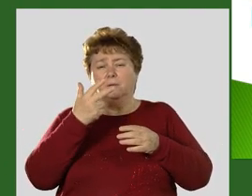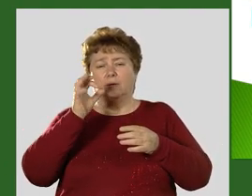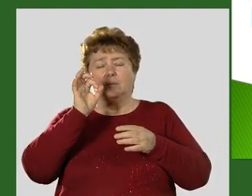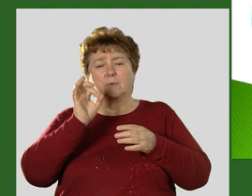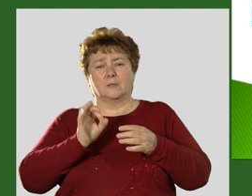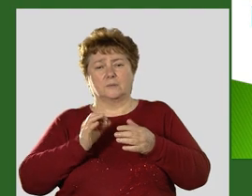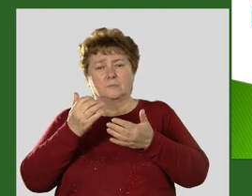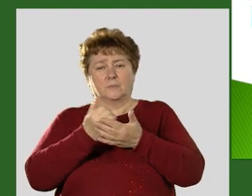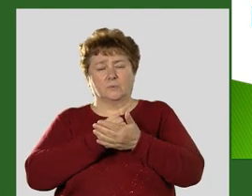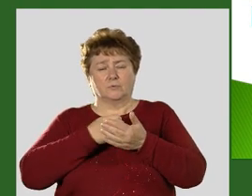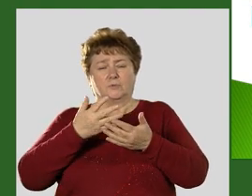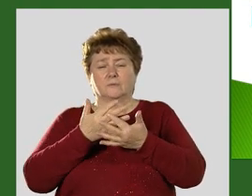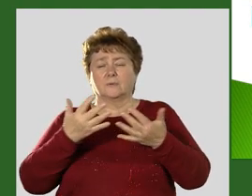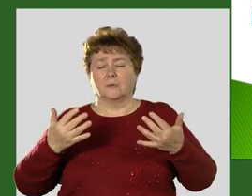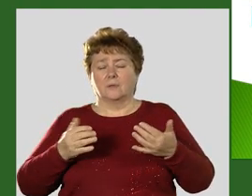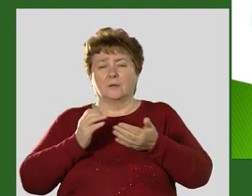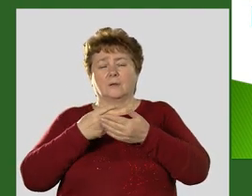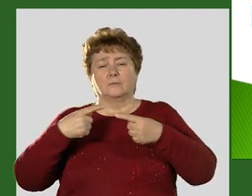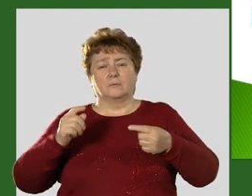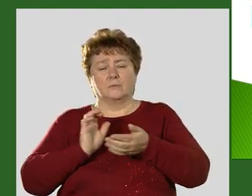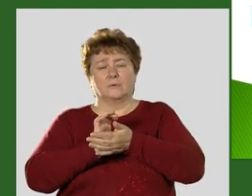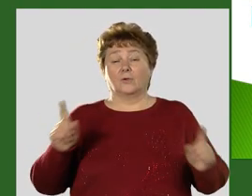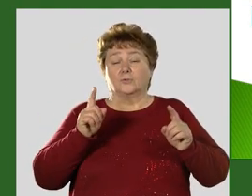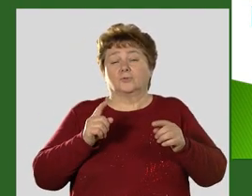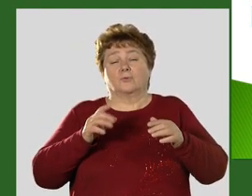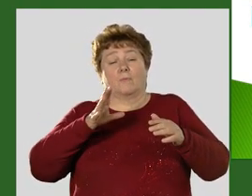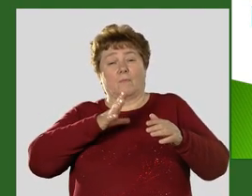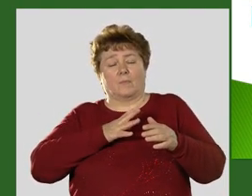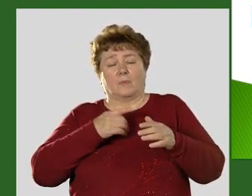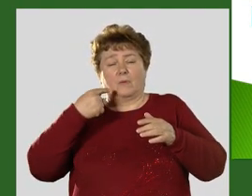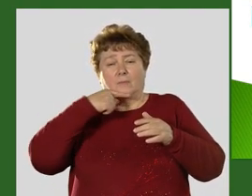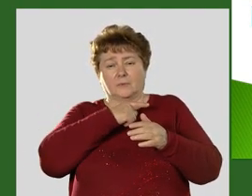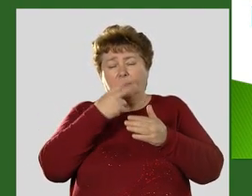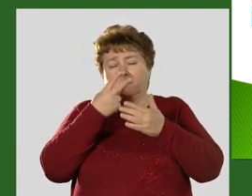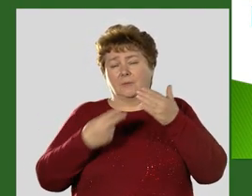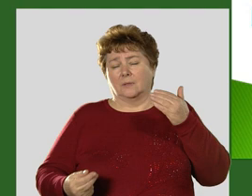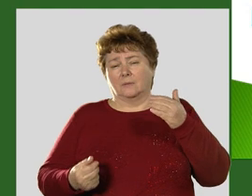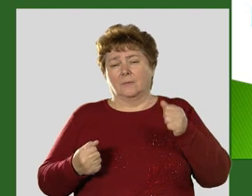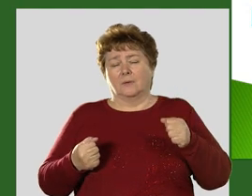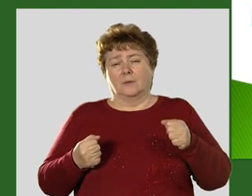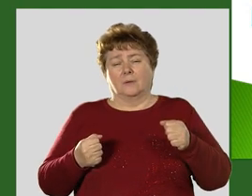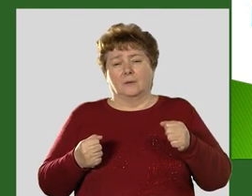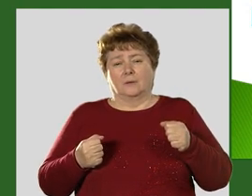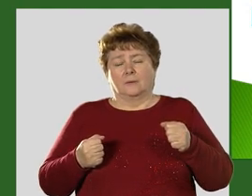сырья. Остальное сырье экспортировалось, что приводило к экономическим потерям.